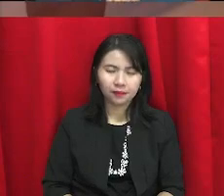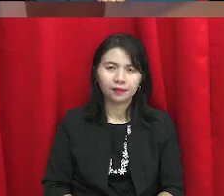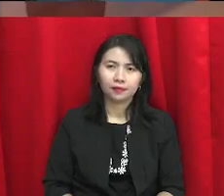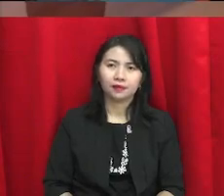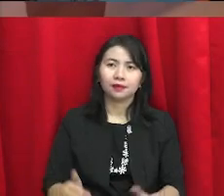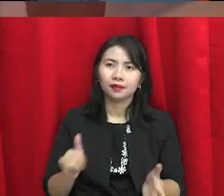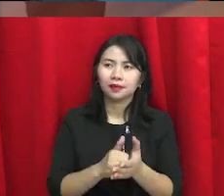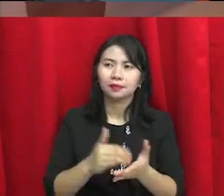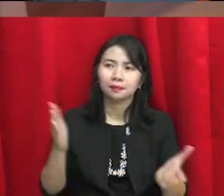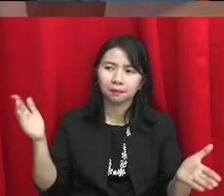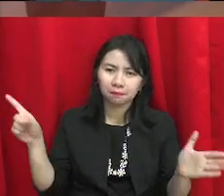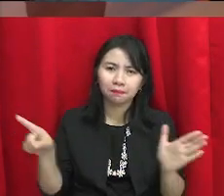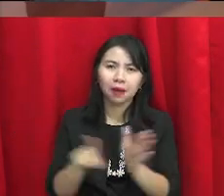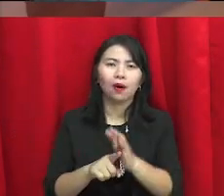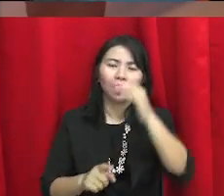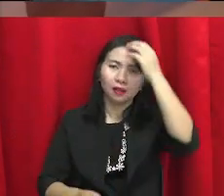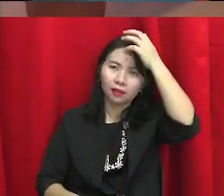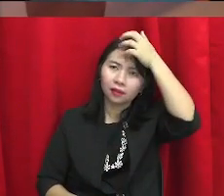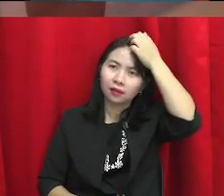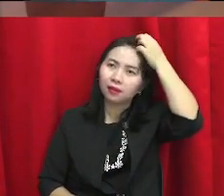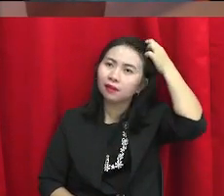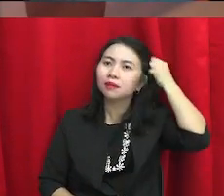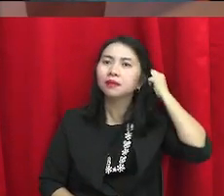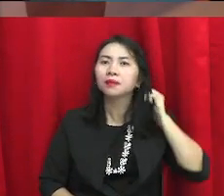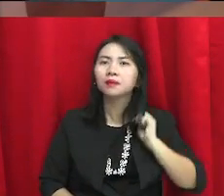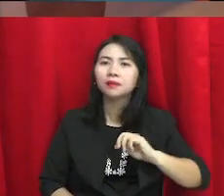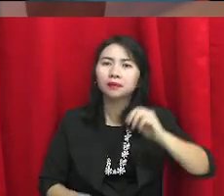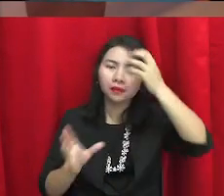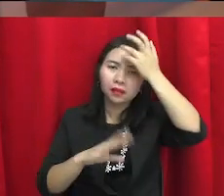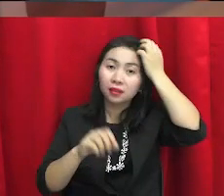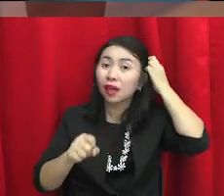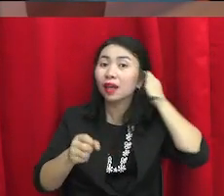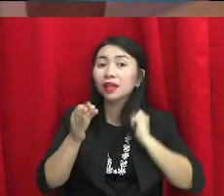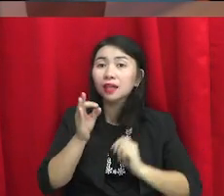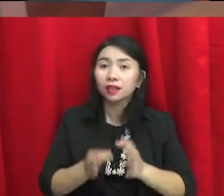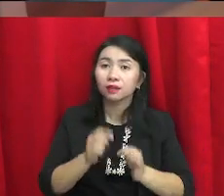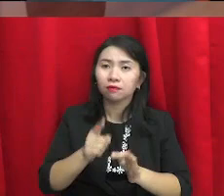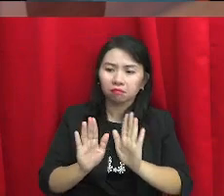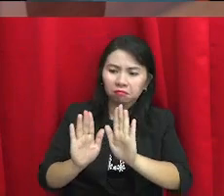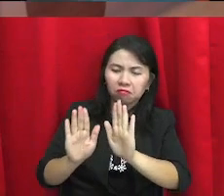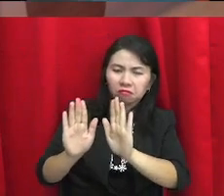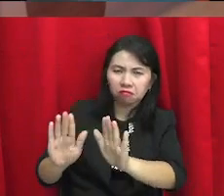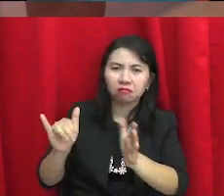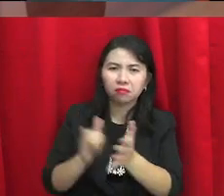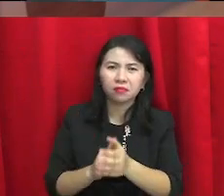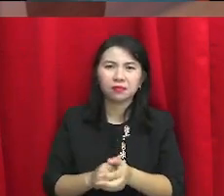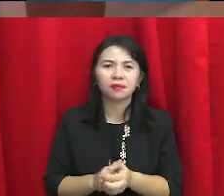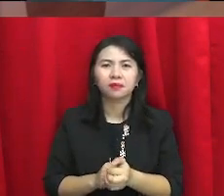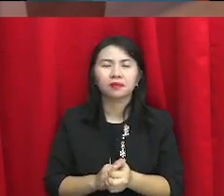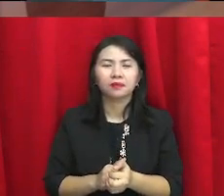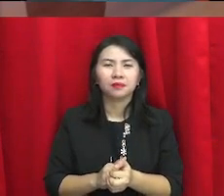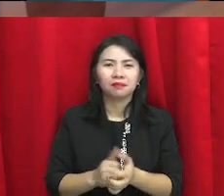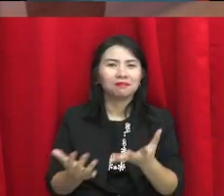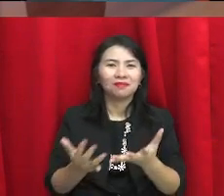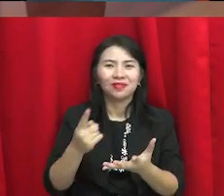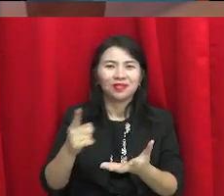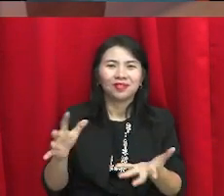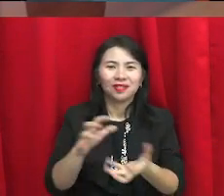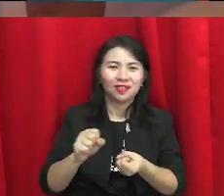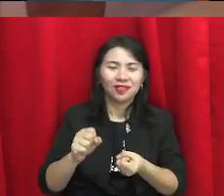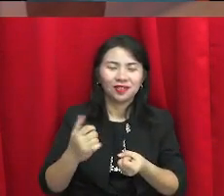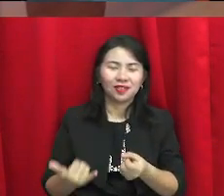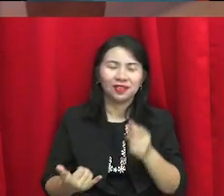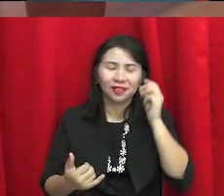yung ganyan. Di ba? Pagka pinilit mo na yan ang insan, ang mangyayari sa inyo na, mabira, tornado na yan ang insan.